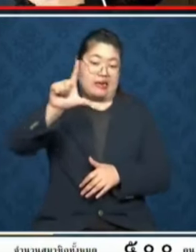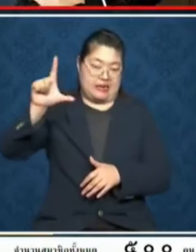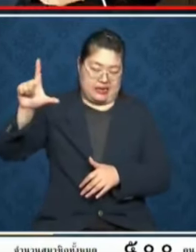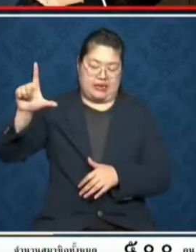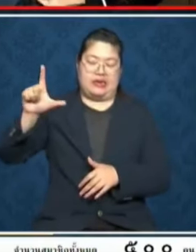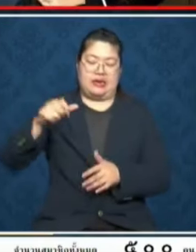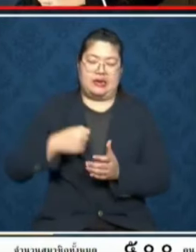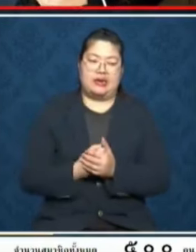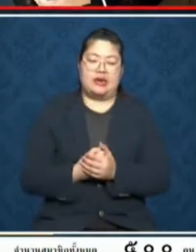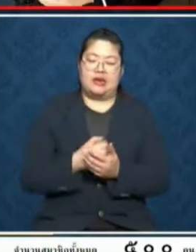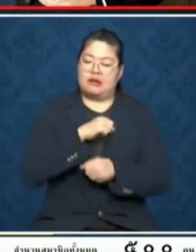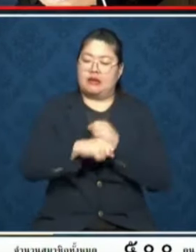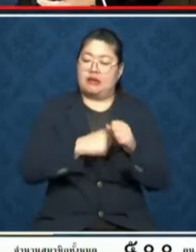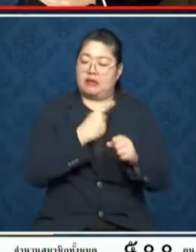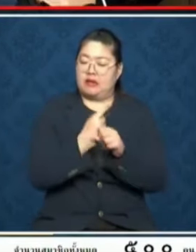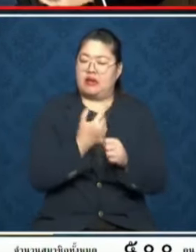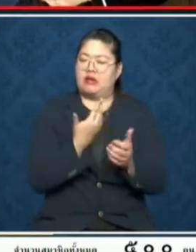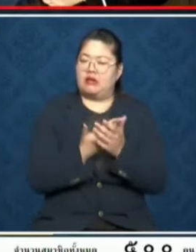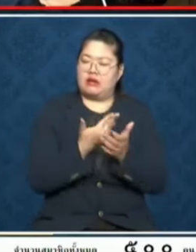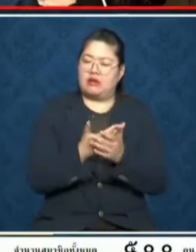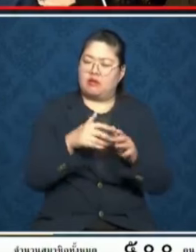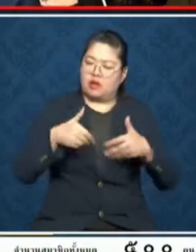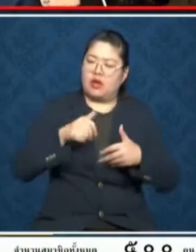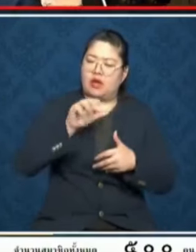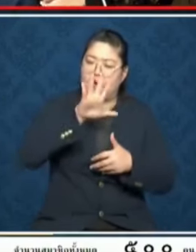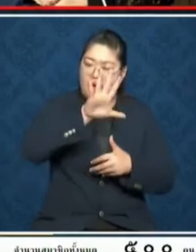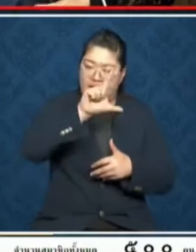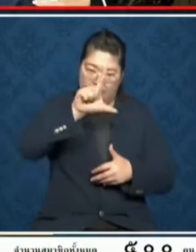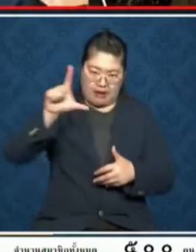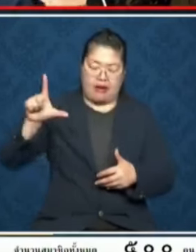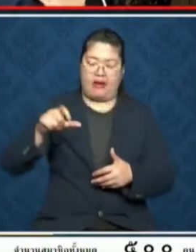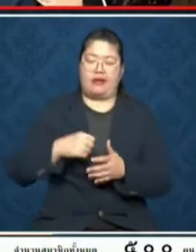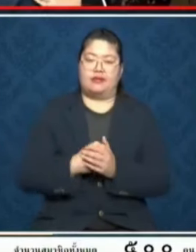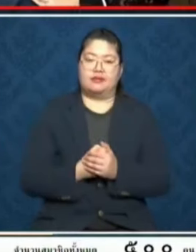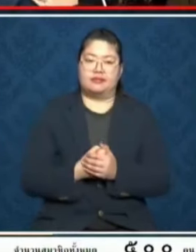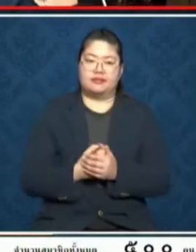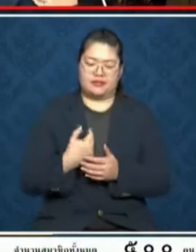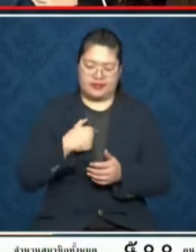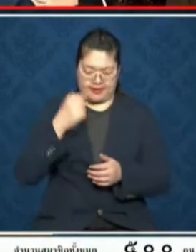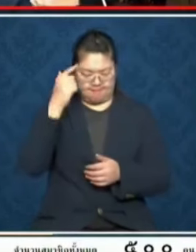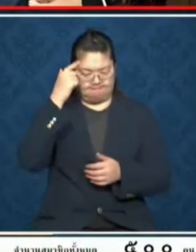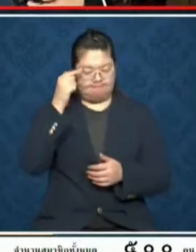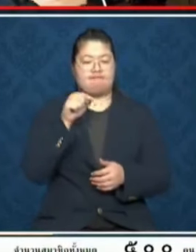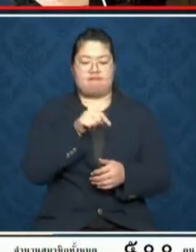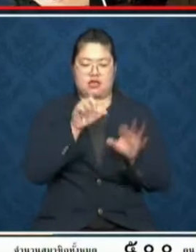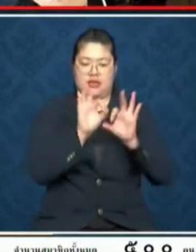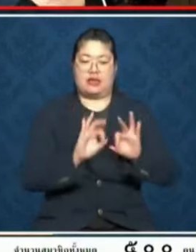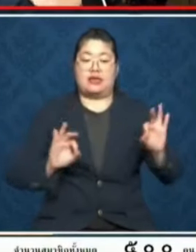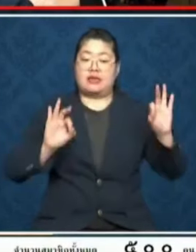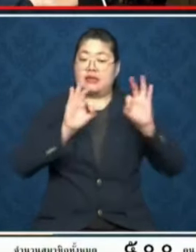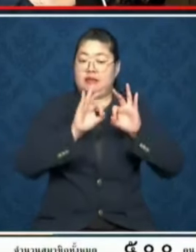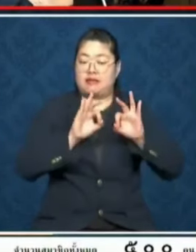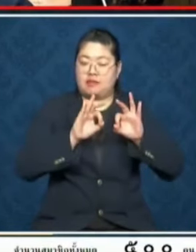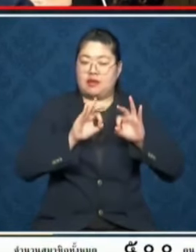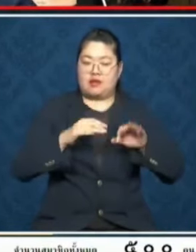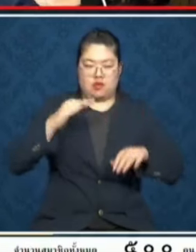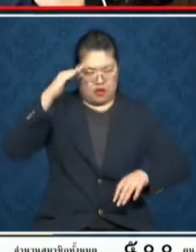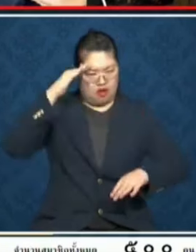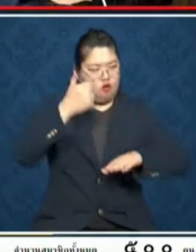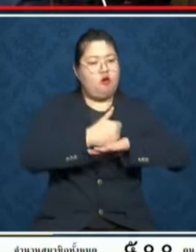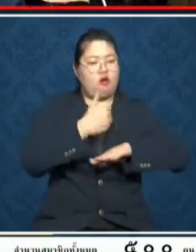สร้างรายได้ต่อปีเกือบ5ล้านล้านบาทค่ะนี่อาจจะถือเป็นขุมทรัพย์ทองคำค่ะที่ผู้มีอำนาจหลายคนในก